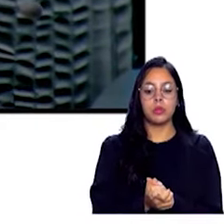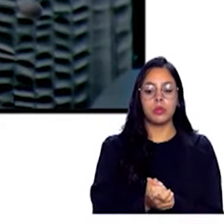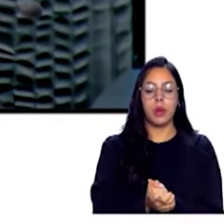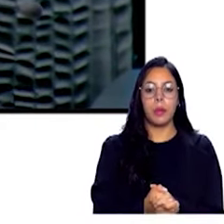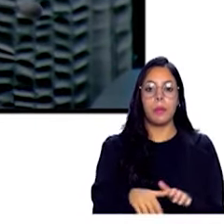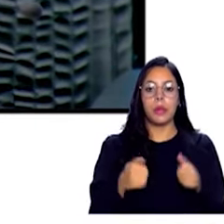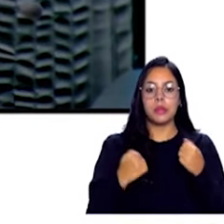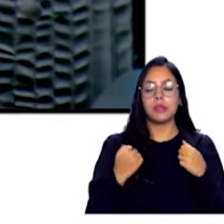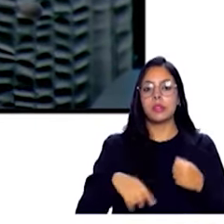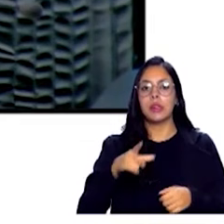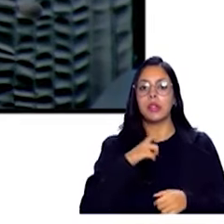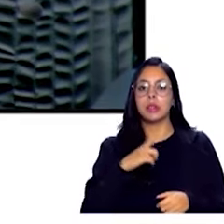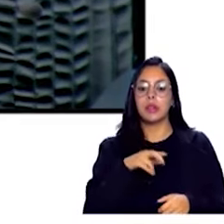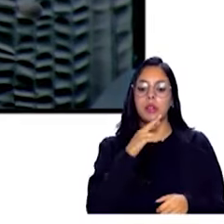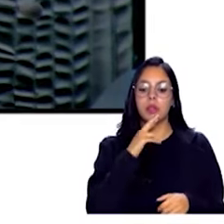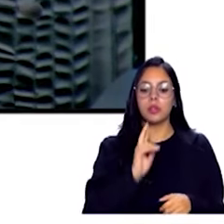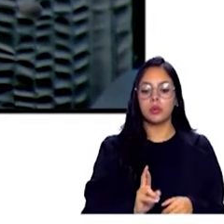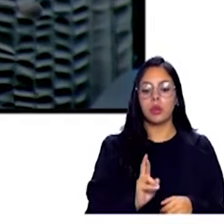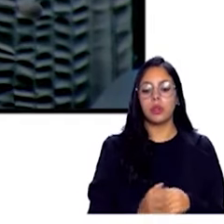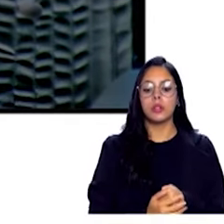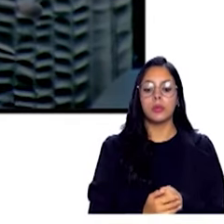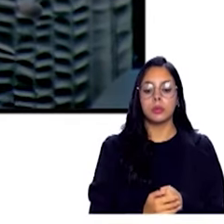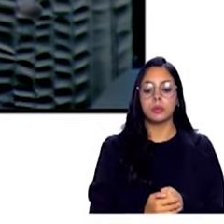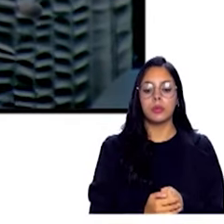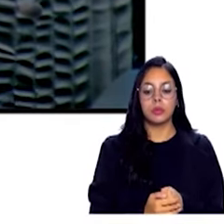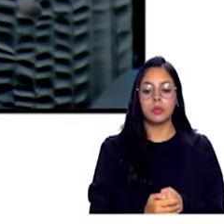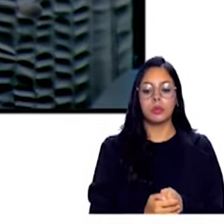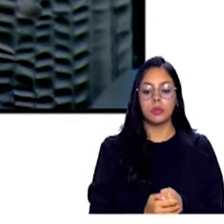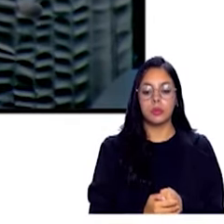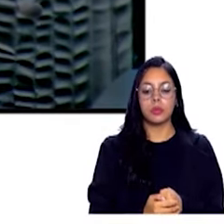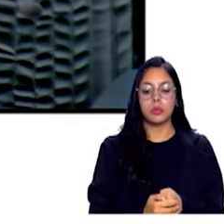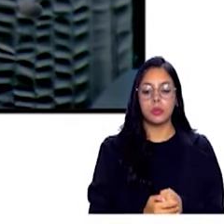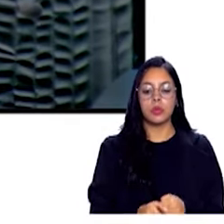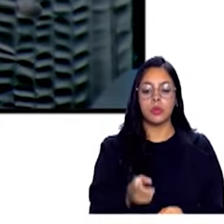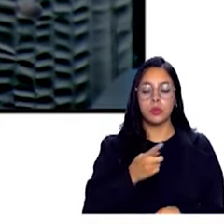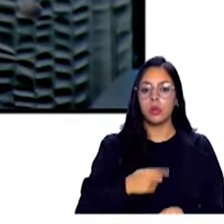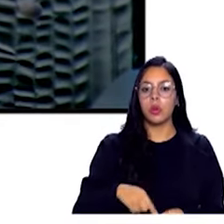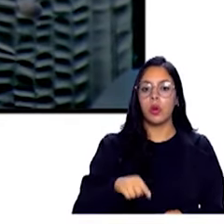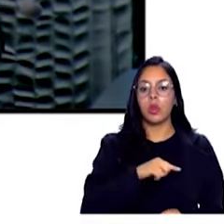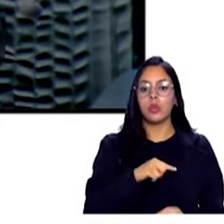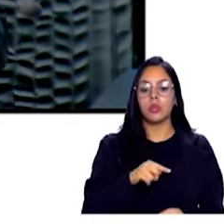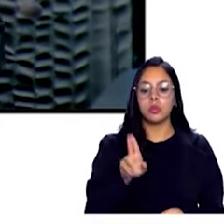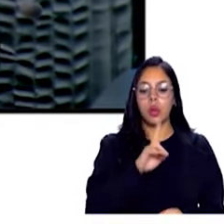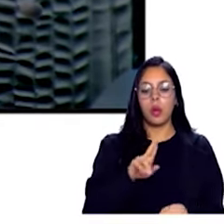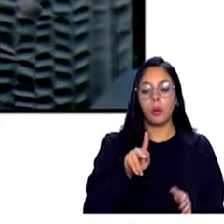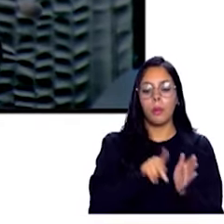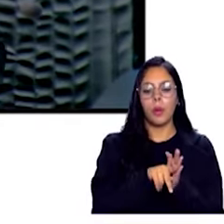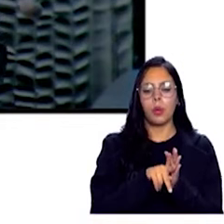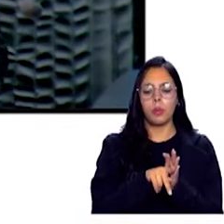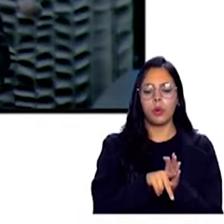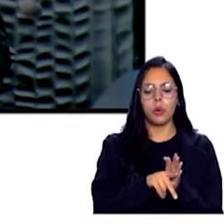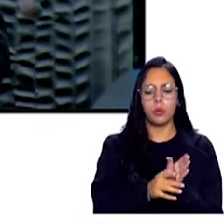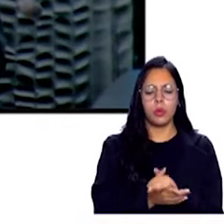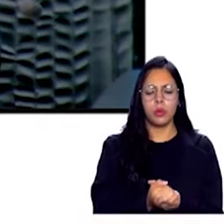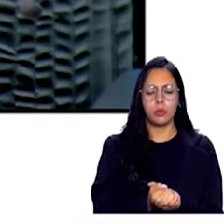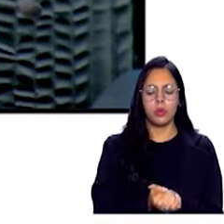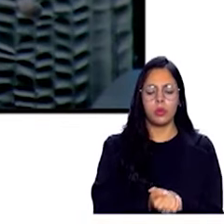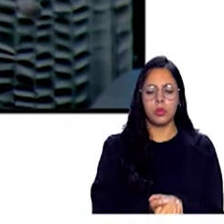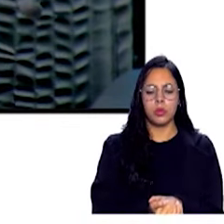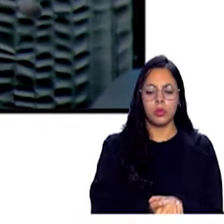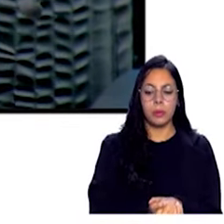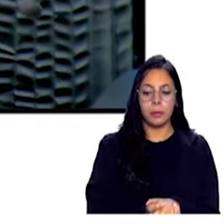mettre sur tel ou tel dossier ne sont pas forcément les mêmes une affaire Simple justifier d'un